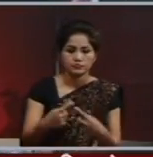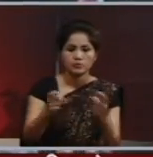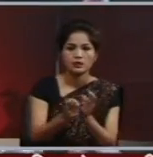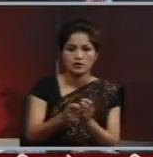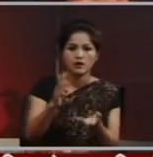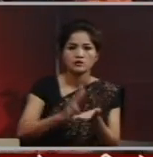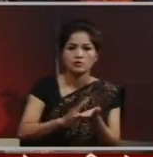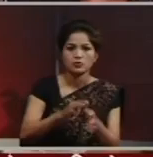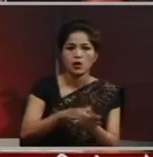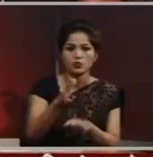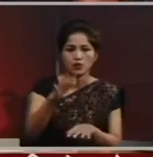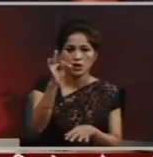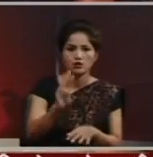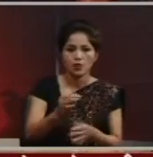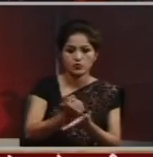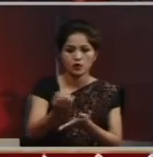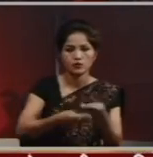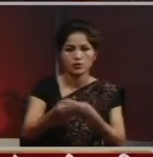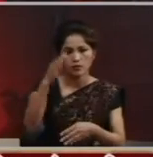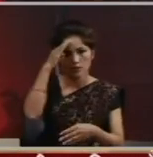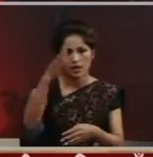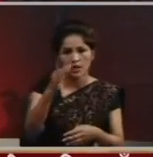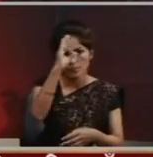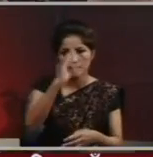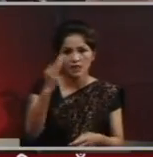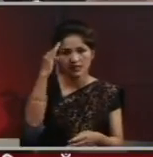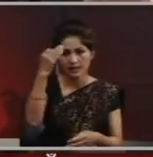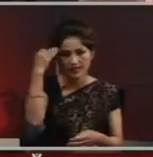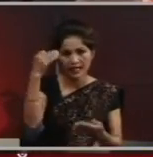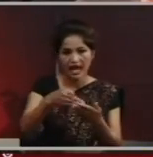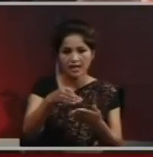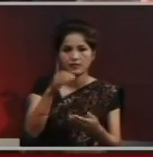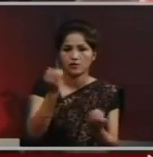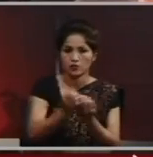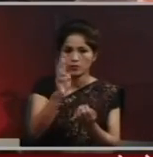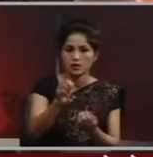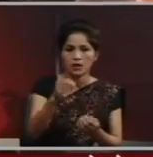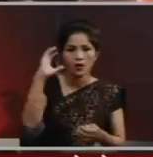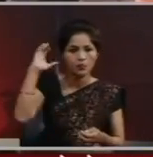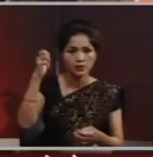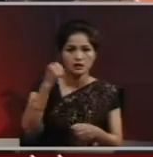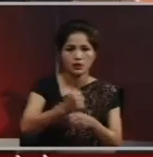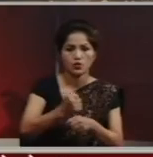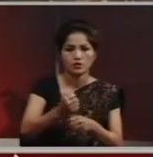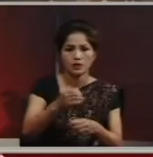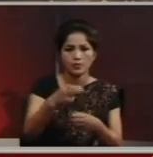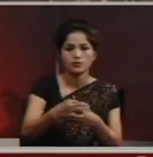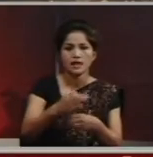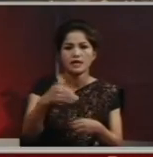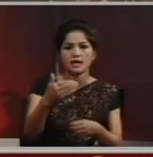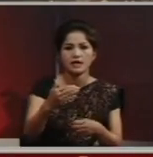बैठकमा सदस्यहरूले श्रम सम्झौतामा सरकारले विशेष ध्यान दिनुपर्ने, वैदेशिक रोजगार